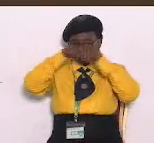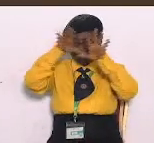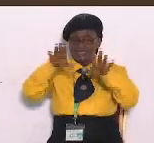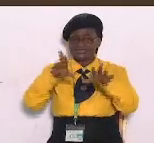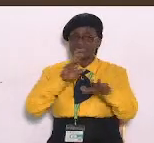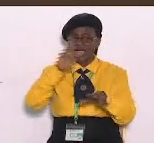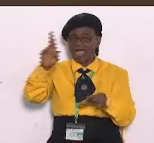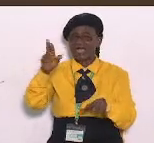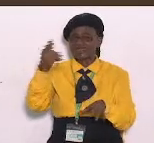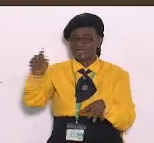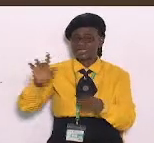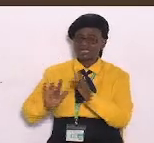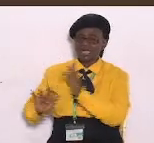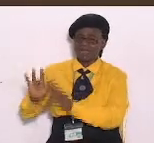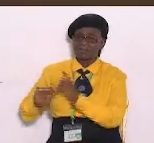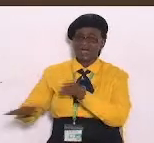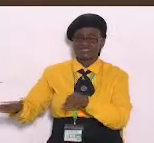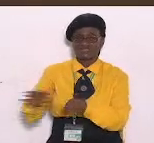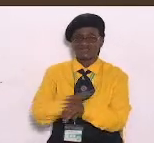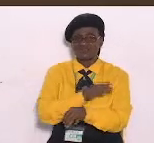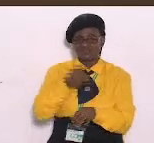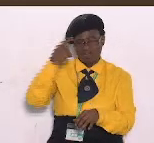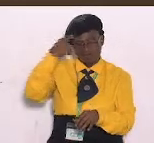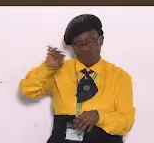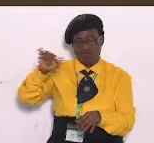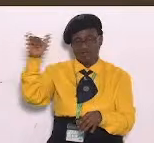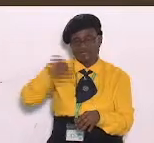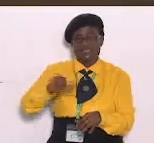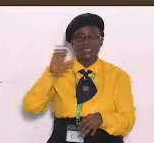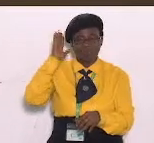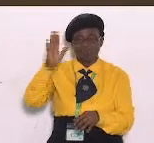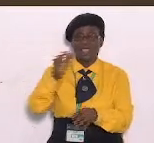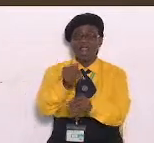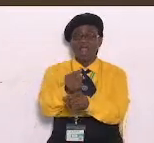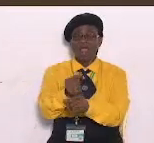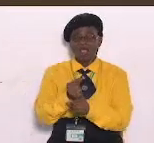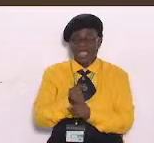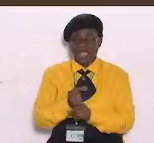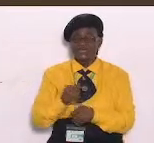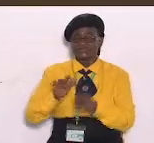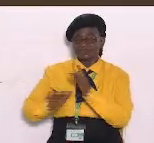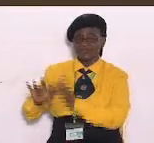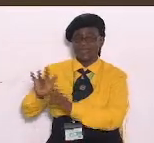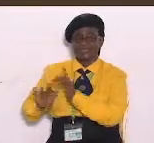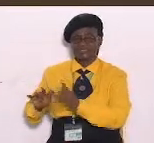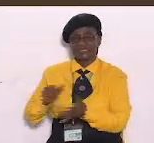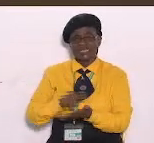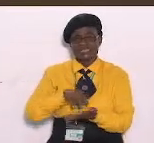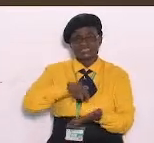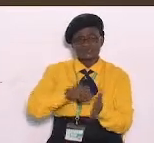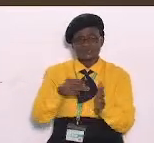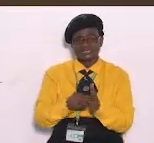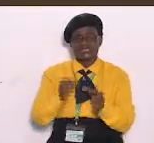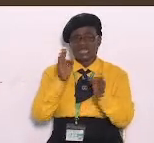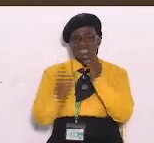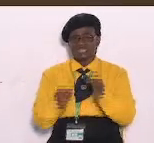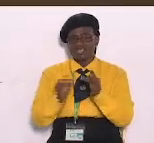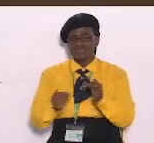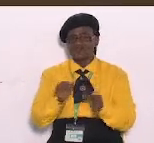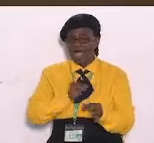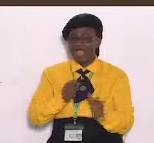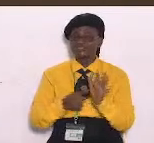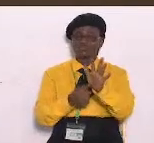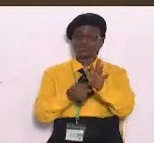écrit bé soit miséricordieux car ils receveront la